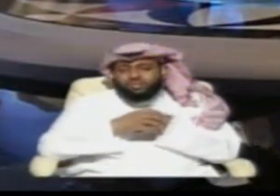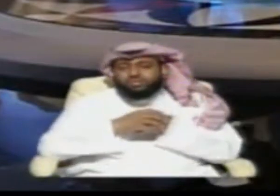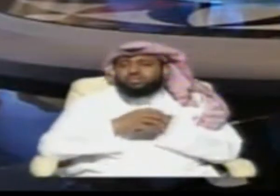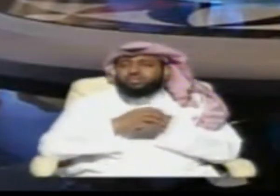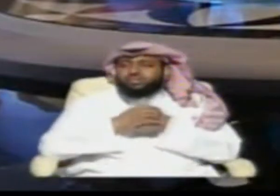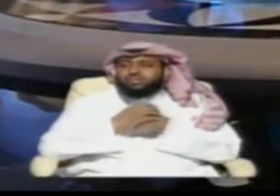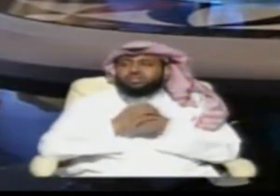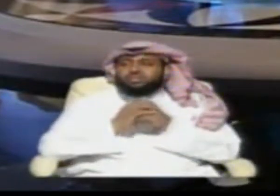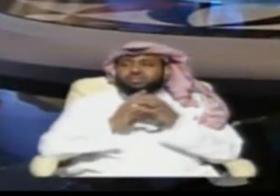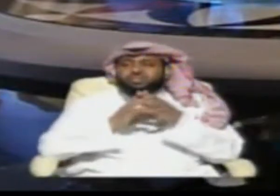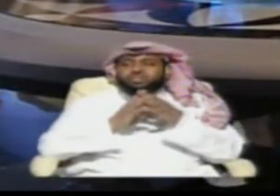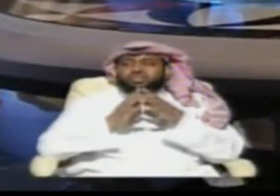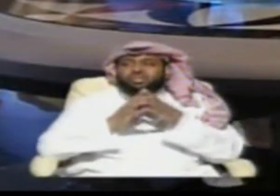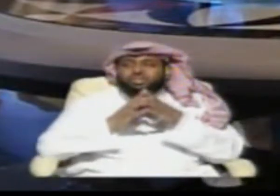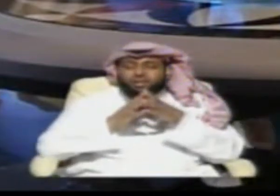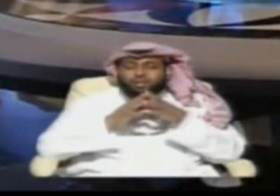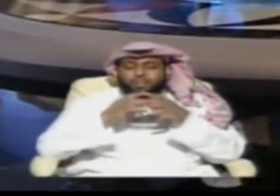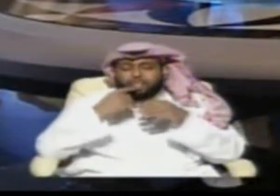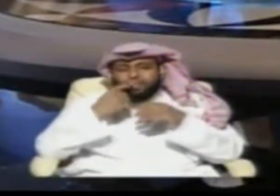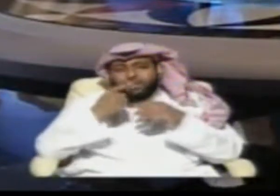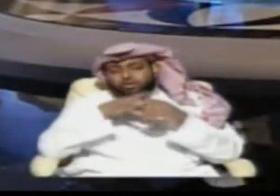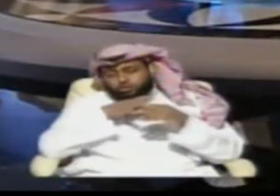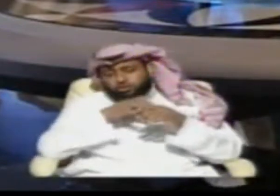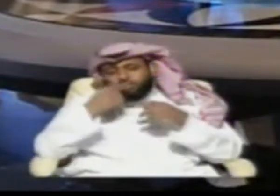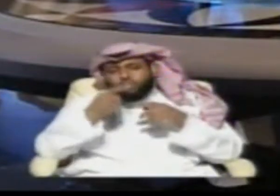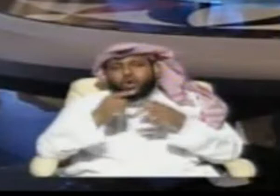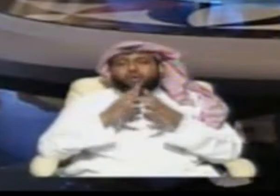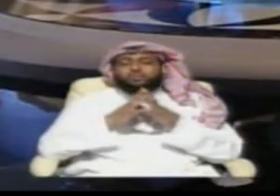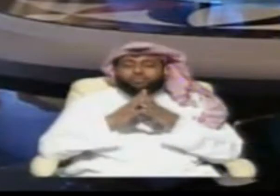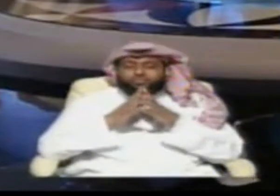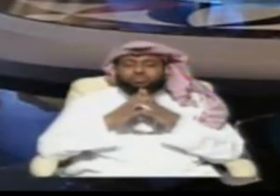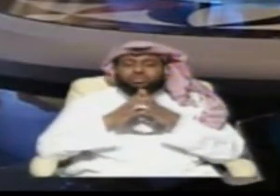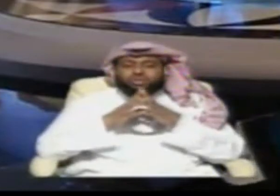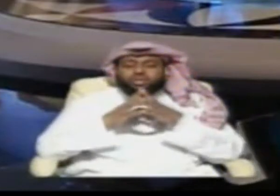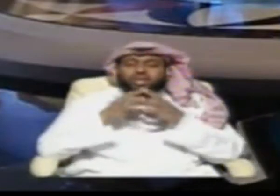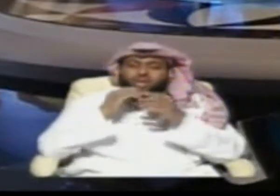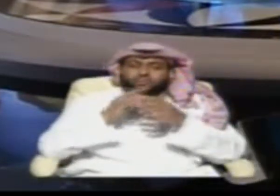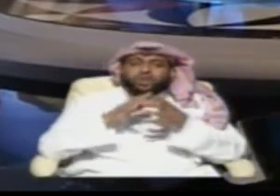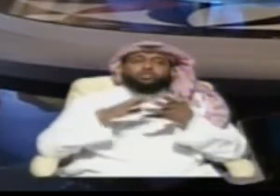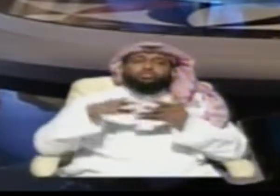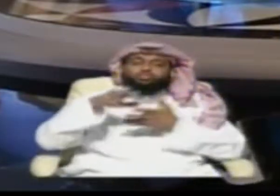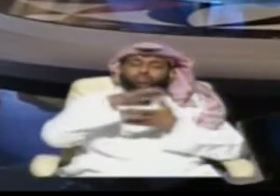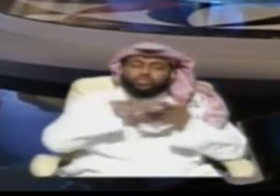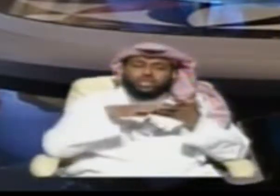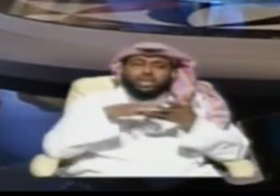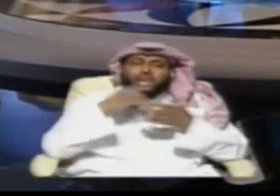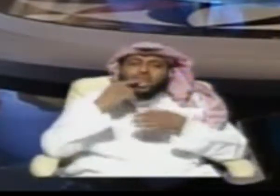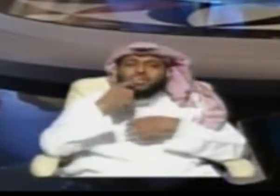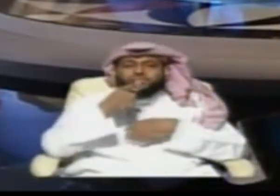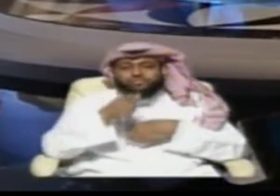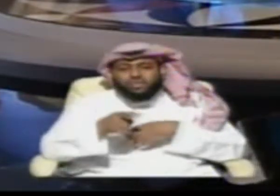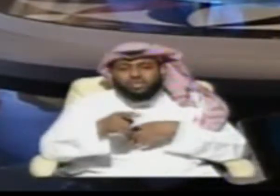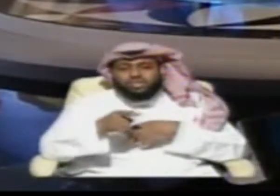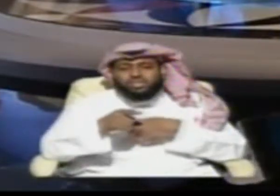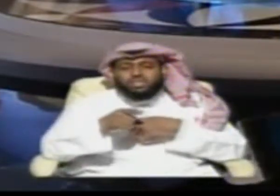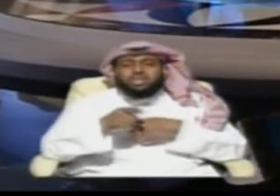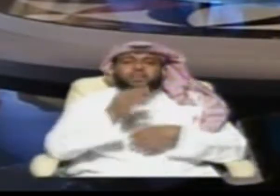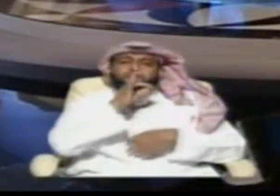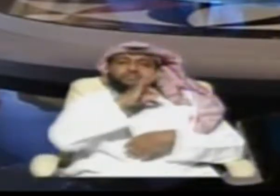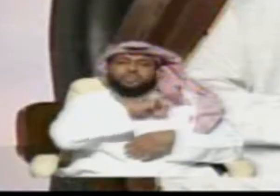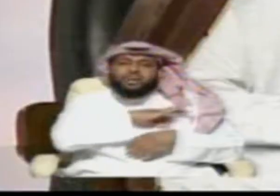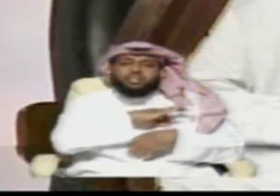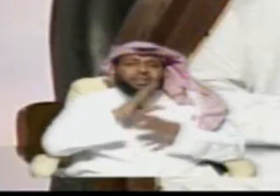ونكبرها بطريقة أو بأخرى، ونستحدث إشكاليات ونولد مشاكل جديدة من جراء عدم استفادتنا